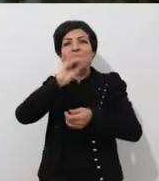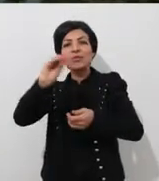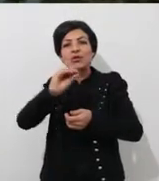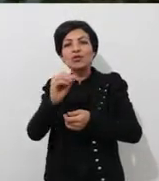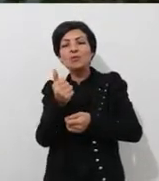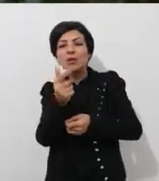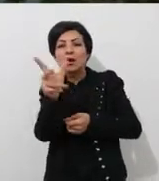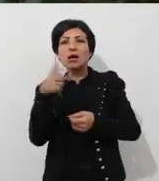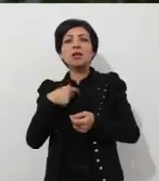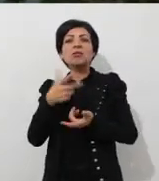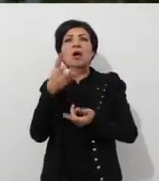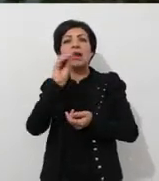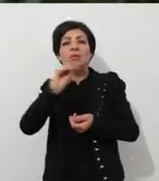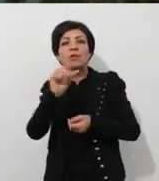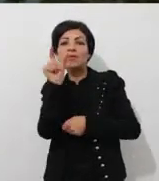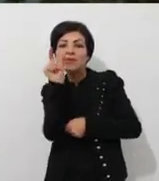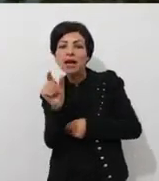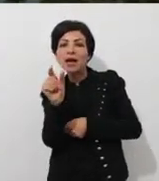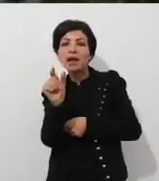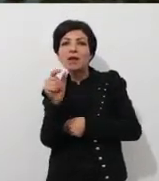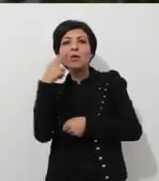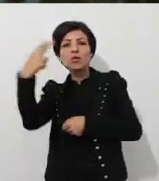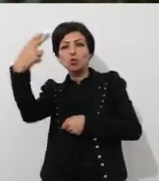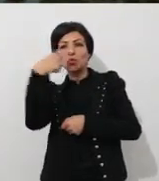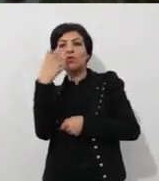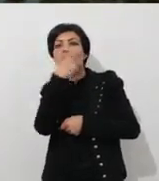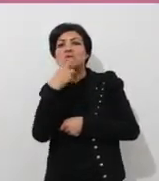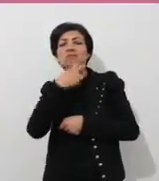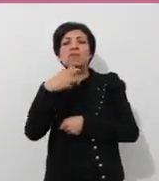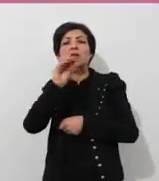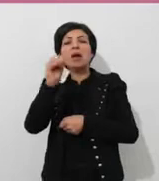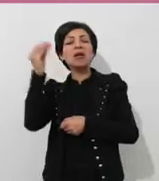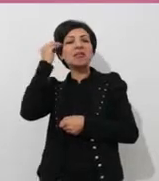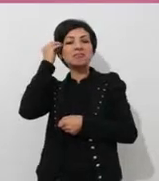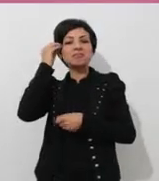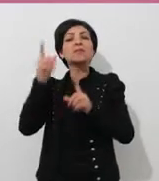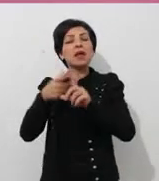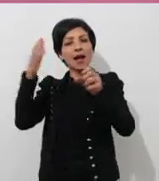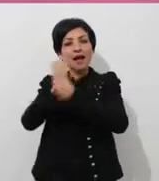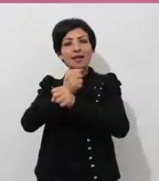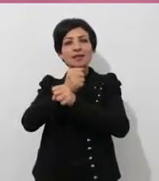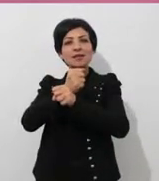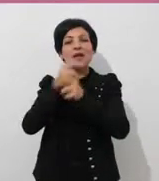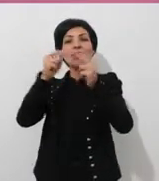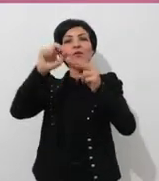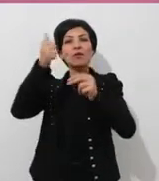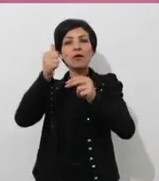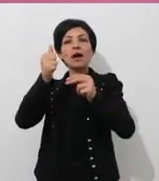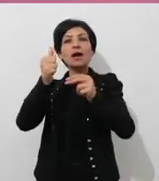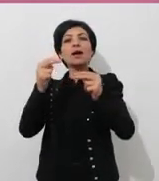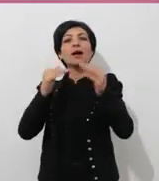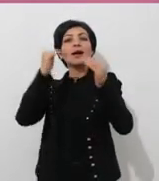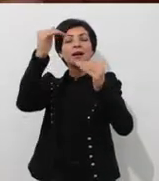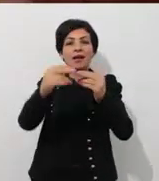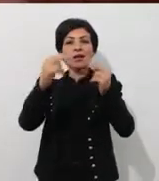السنة الأولى إلى السنة الثانية ب 15 معدل. عيط لي هو، قال لي بابا شبيك؟ قلت له